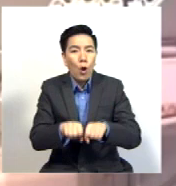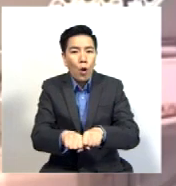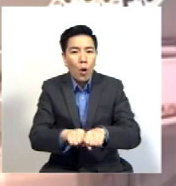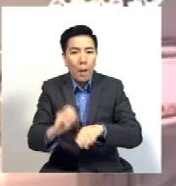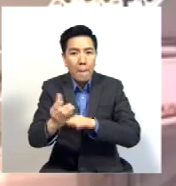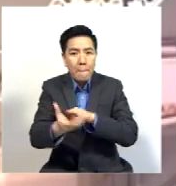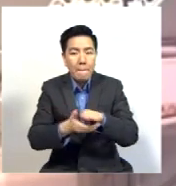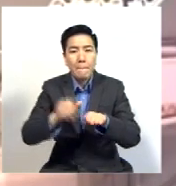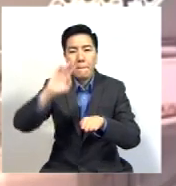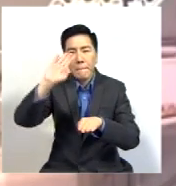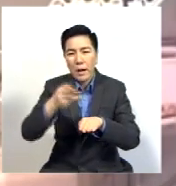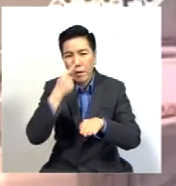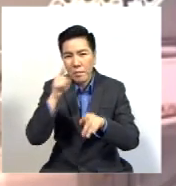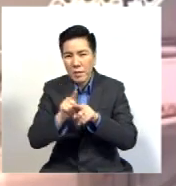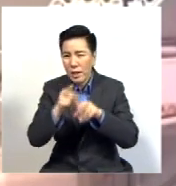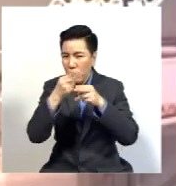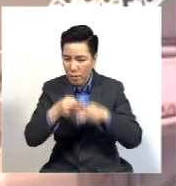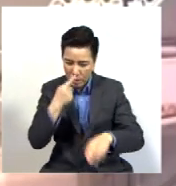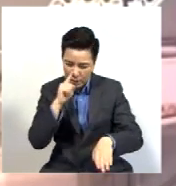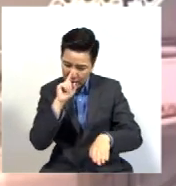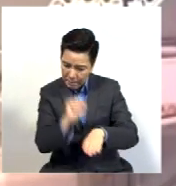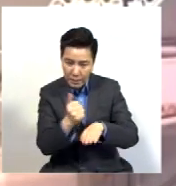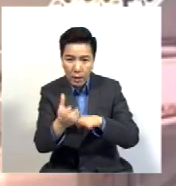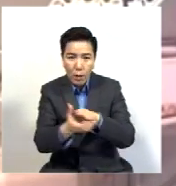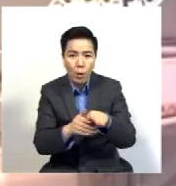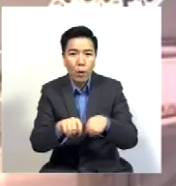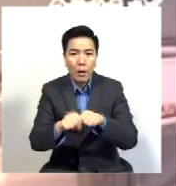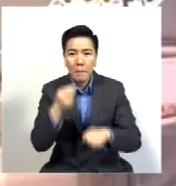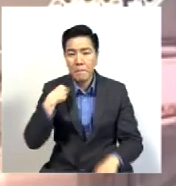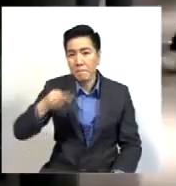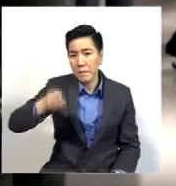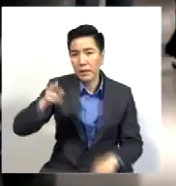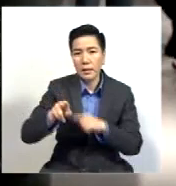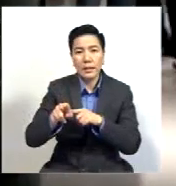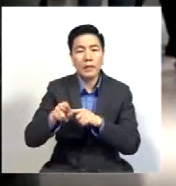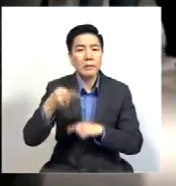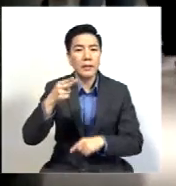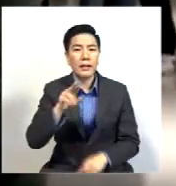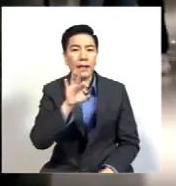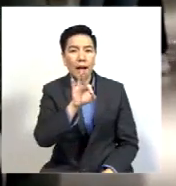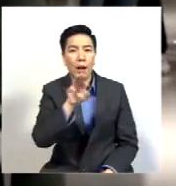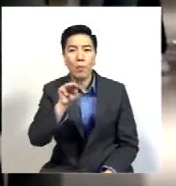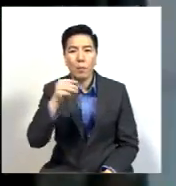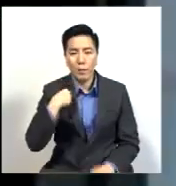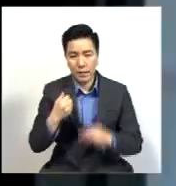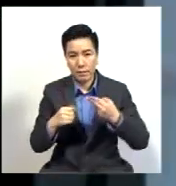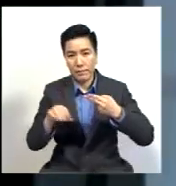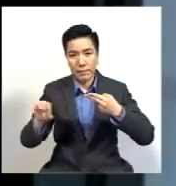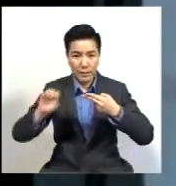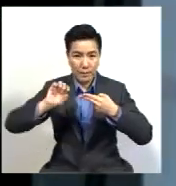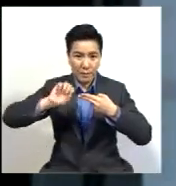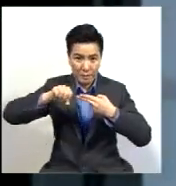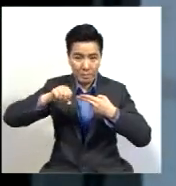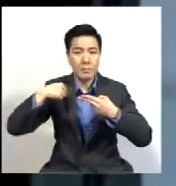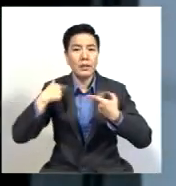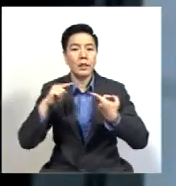องเท้าผ้าใบที่มีลักษณะเฉพาะสามารถสังเกตได้นะครับแล้วก็ใช้อาวุธปืนขนาด9มม.มีปลอกเก็บเสียงจากนั้นต